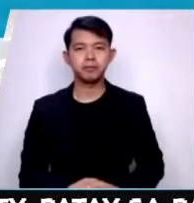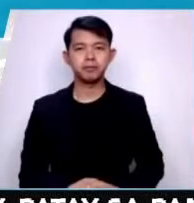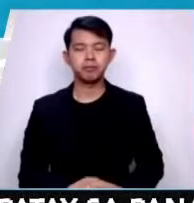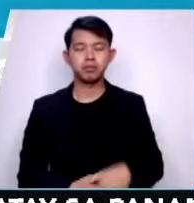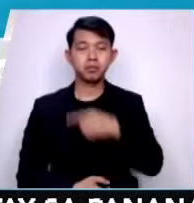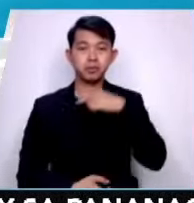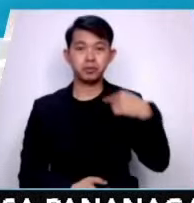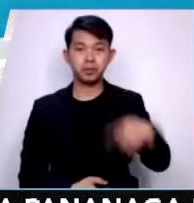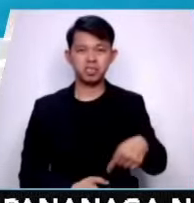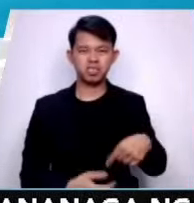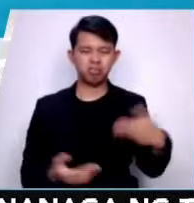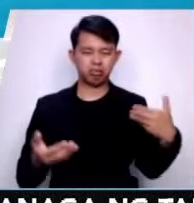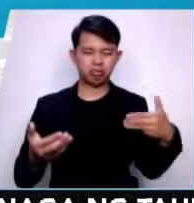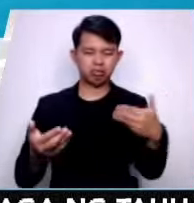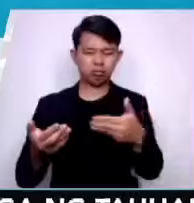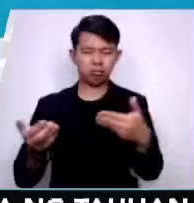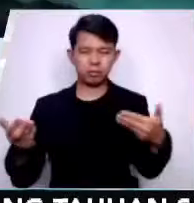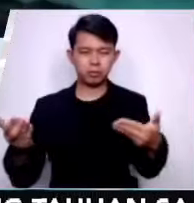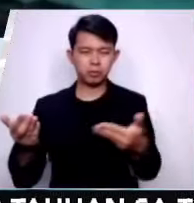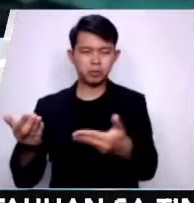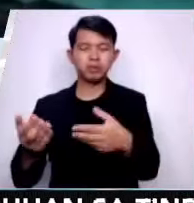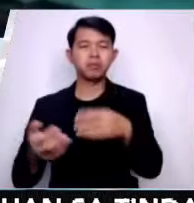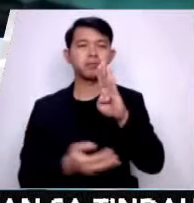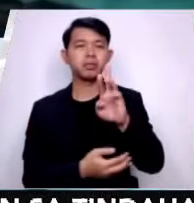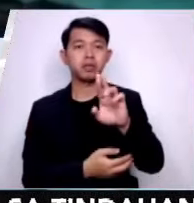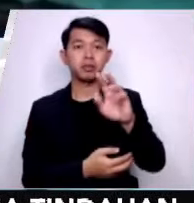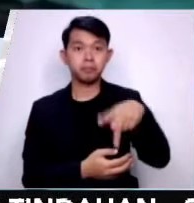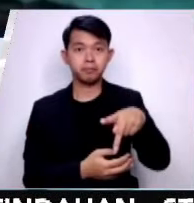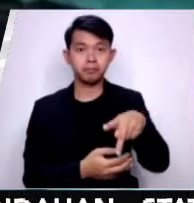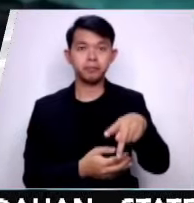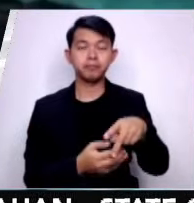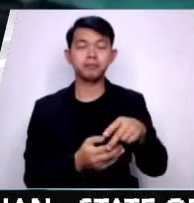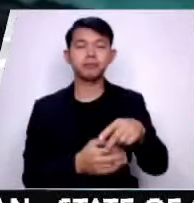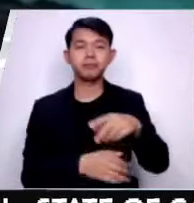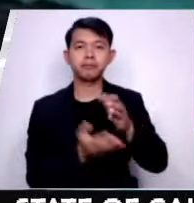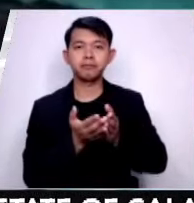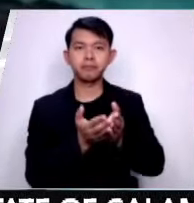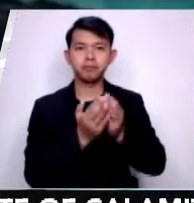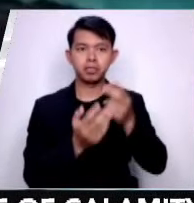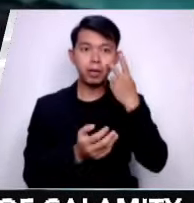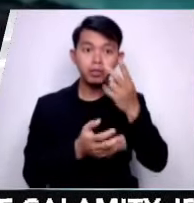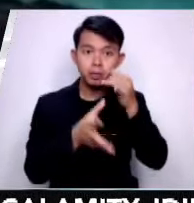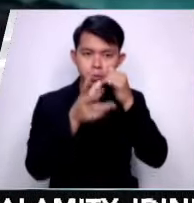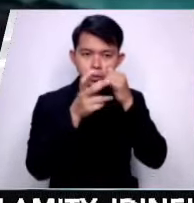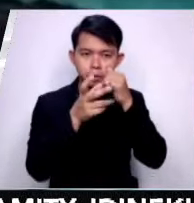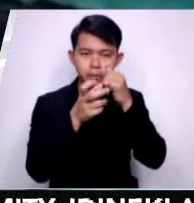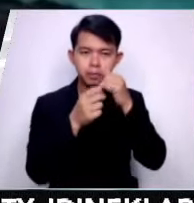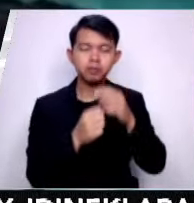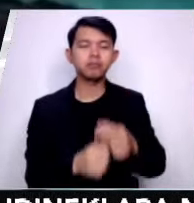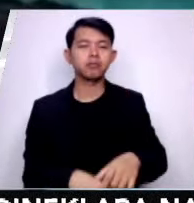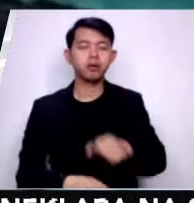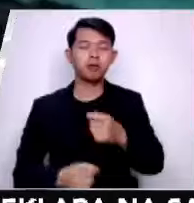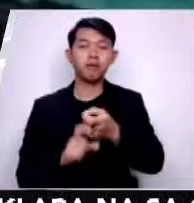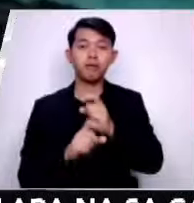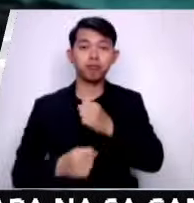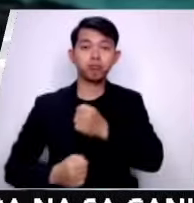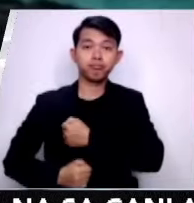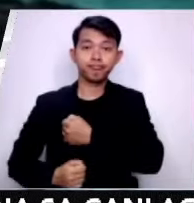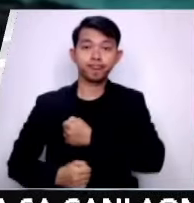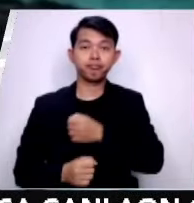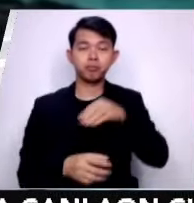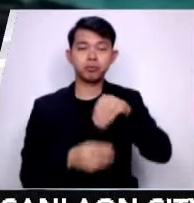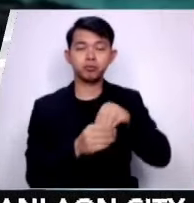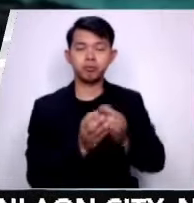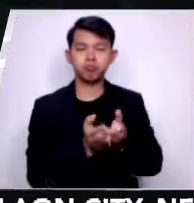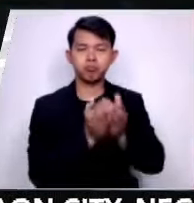10 meters sa BRP Sierra Madre. Kitang-kita yan sa video na kuha ng sundalo sa barko. Sa kabila ng sobrang paglapit ng mga